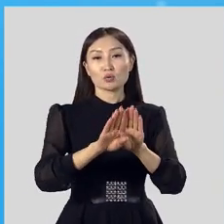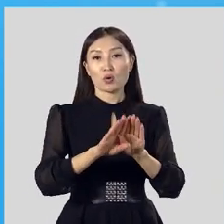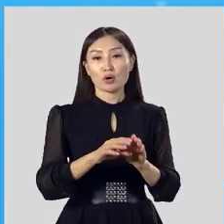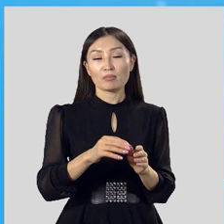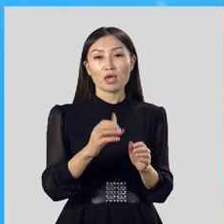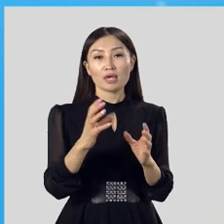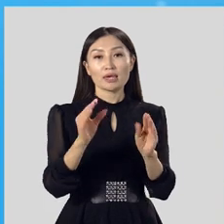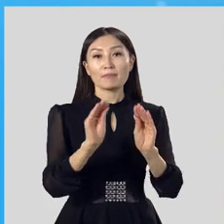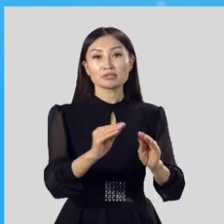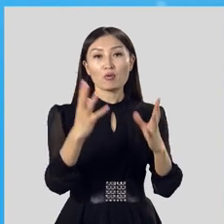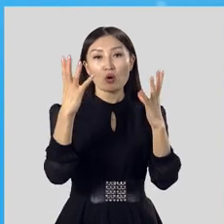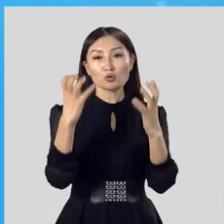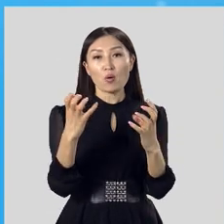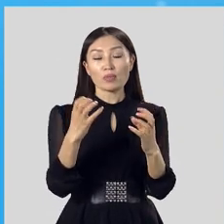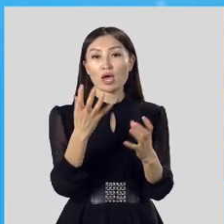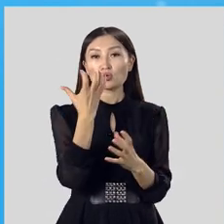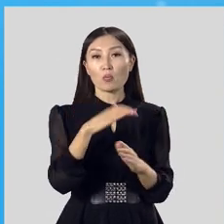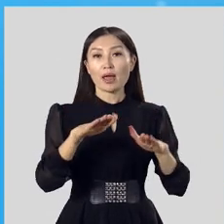поставим в темное теплое место.